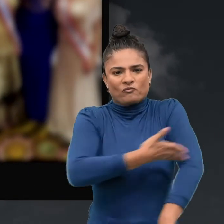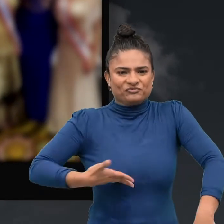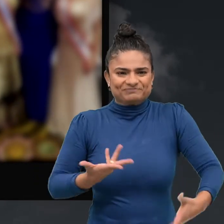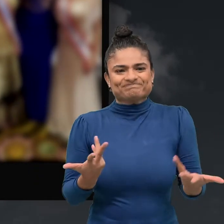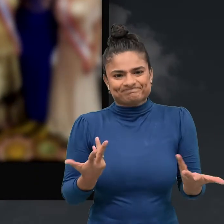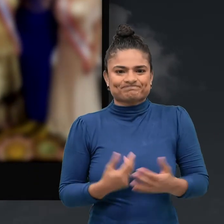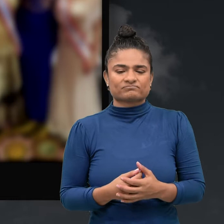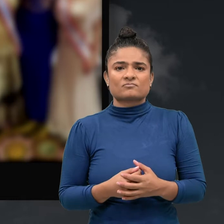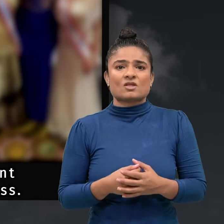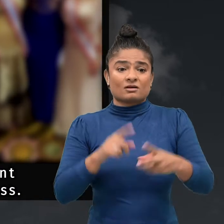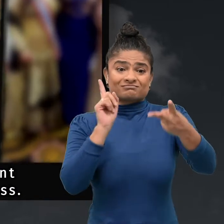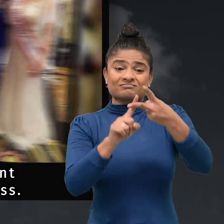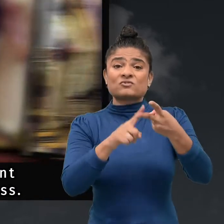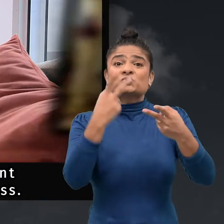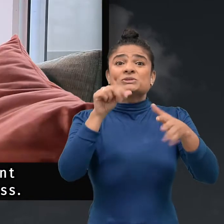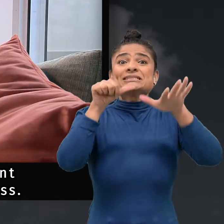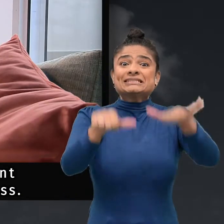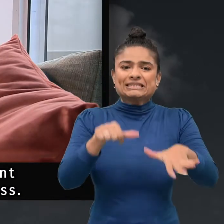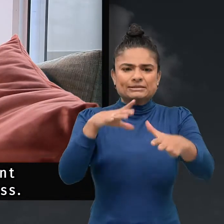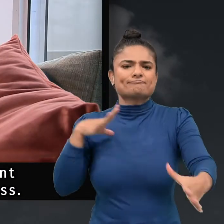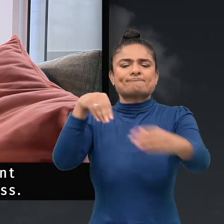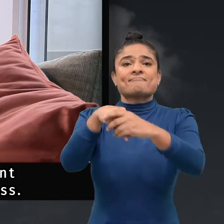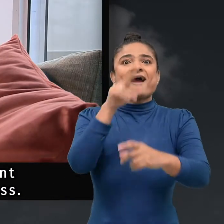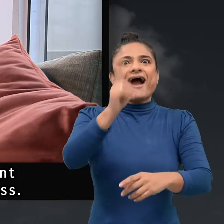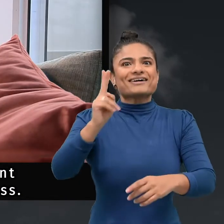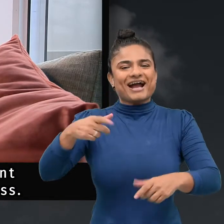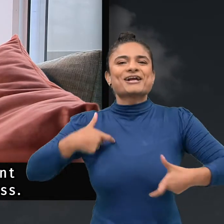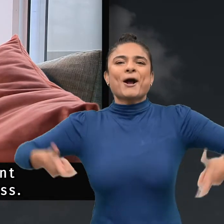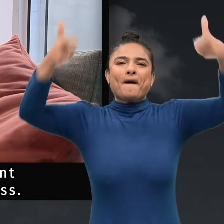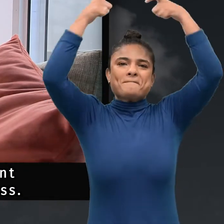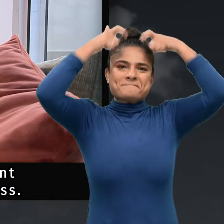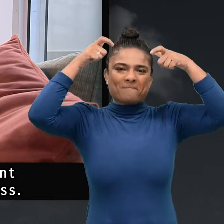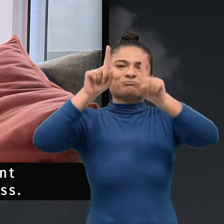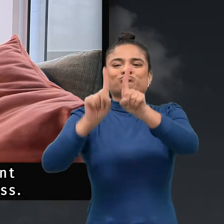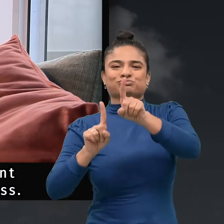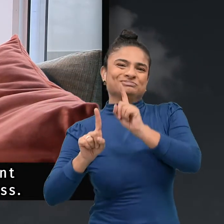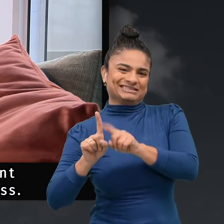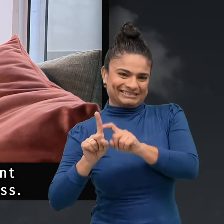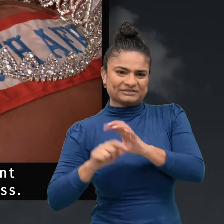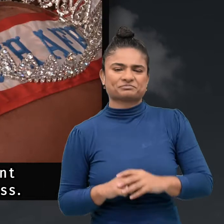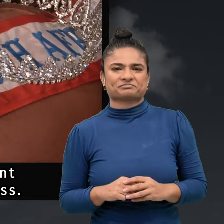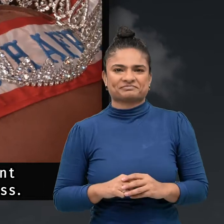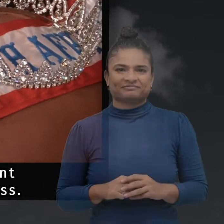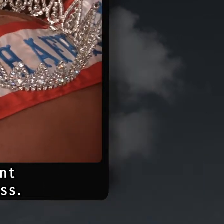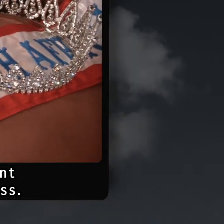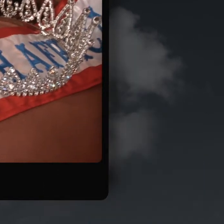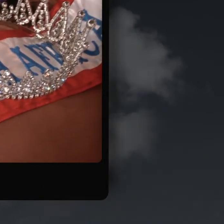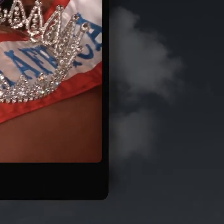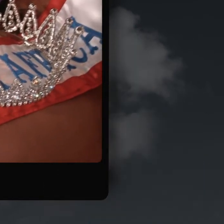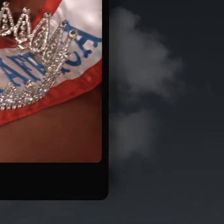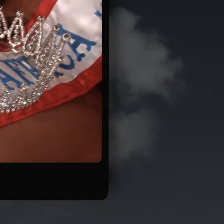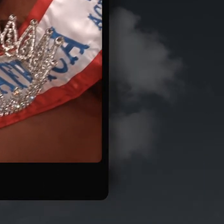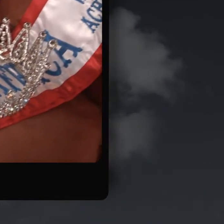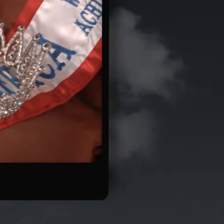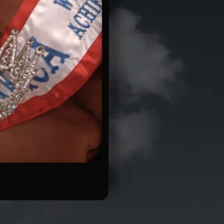my linkerbeen verloor. Weer gaan deelneem aan 'n skoonheidskompetisie in 2016 en toe eerste prinses geplaas.